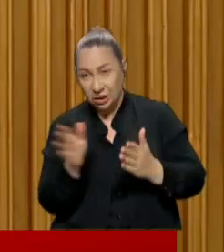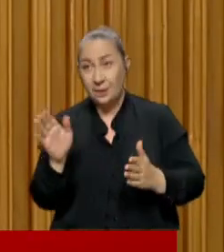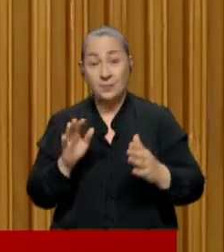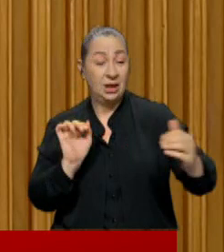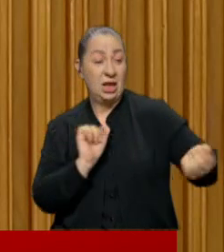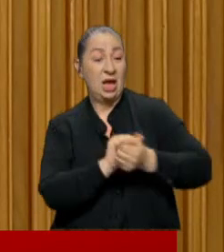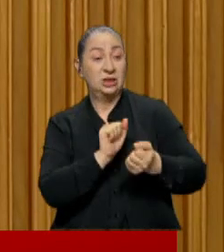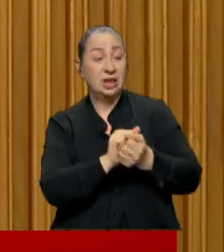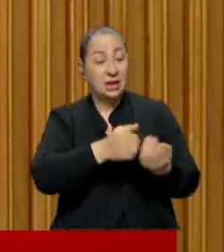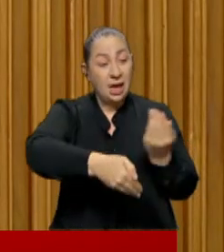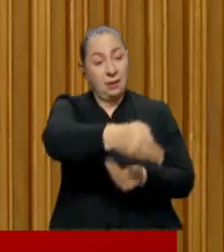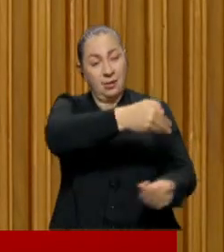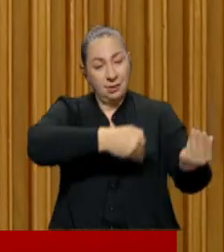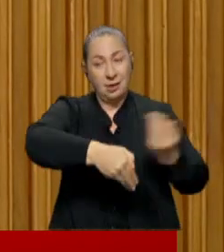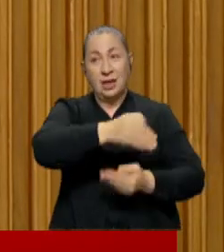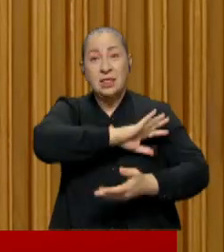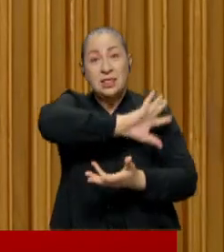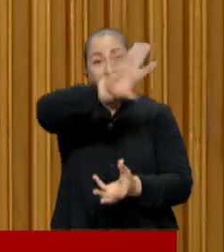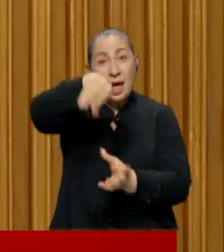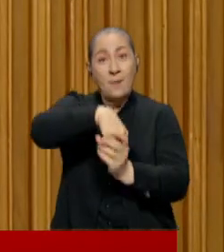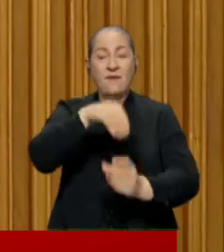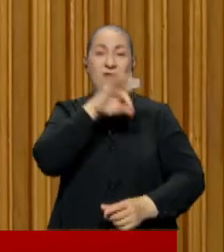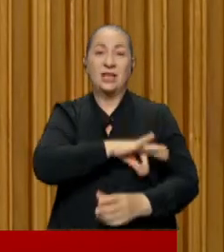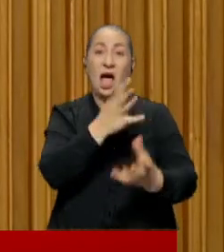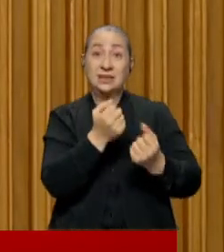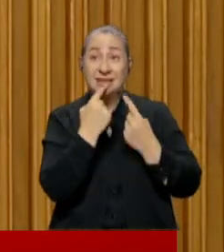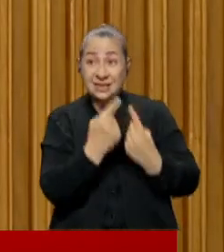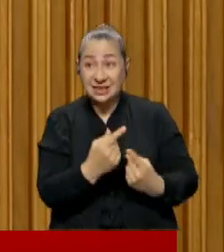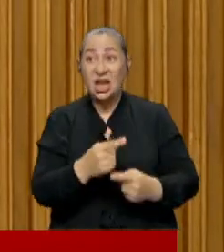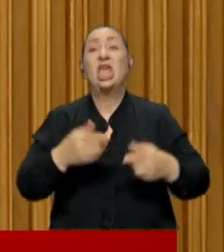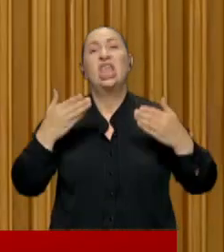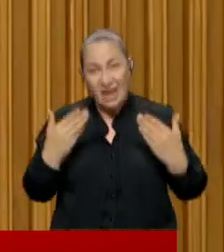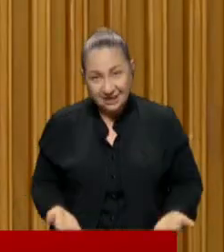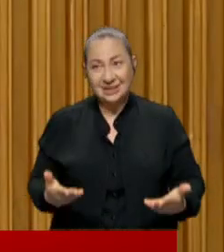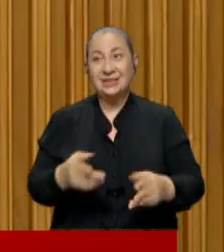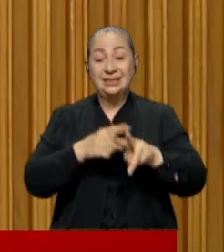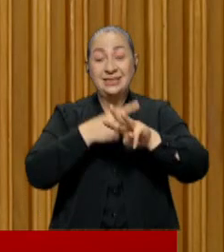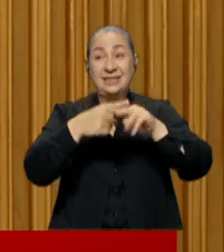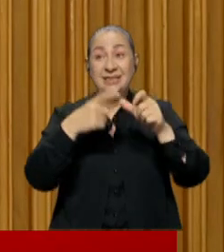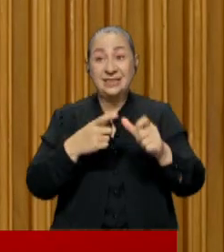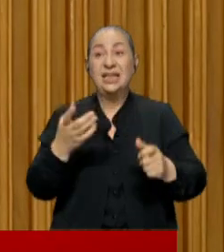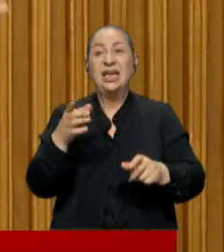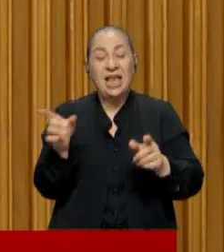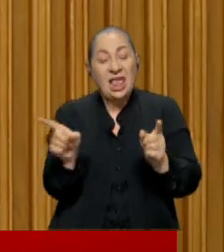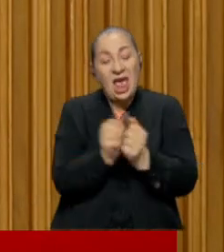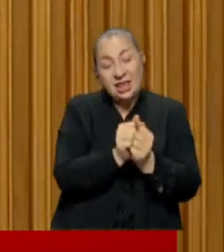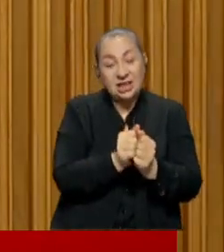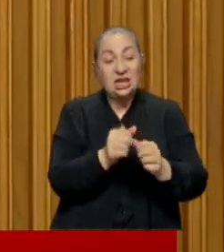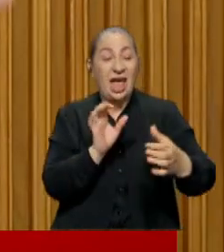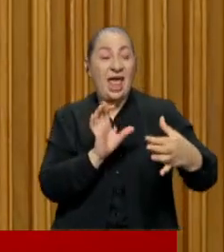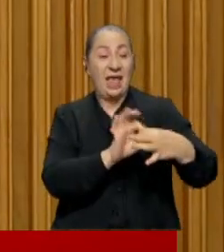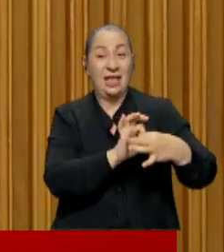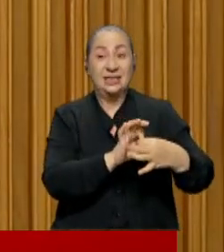yandaş ekosisteminin tamamı faydalanabilsin diye YES yani yandaş endeksli